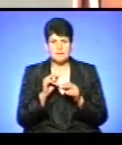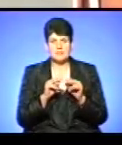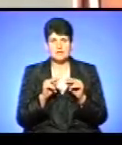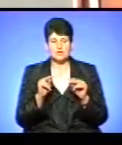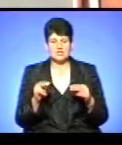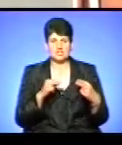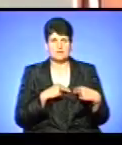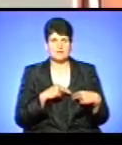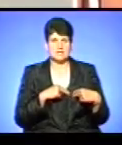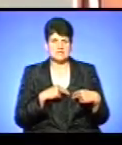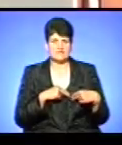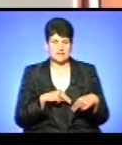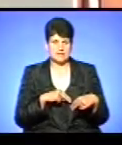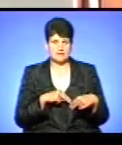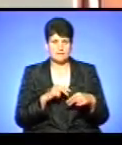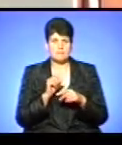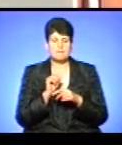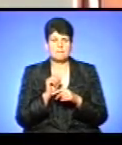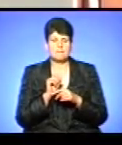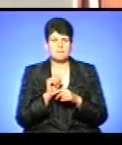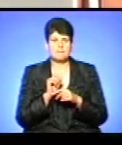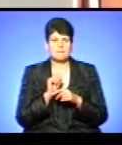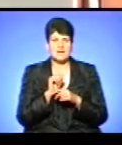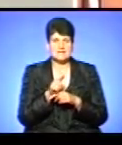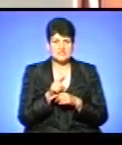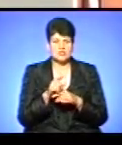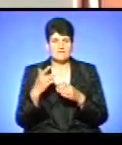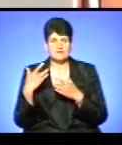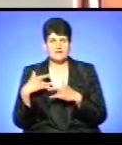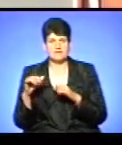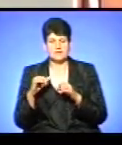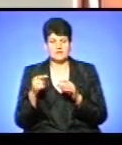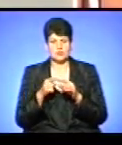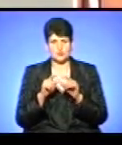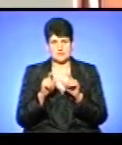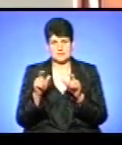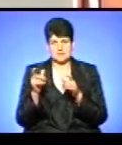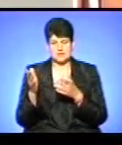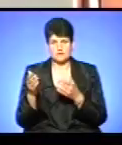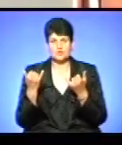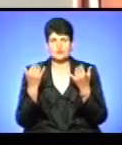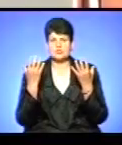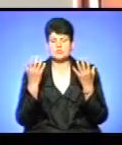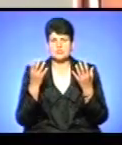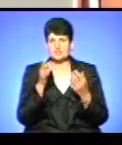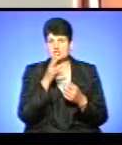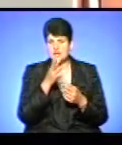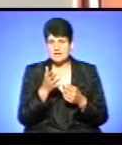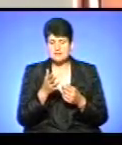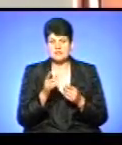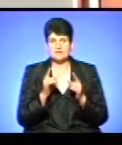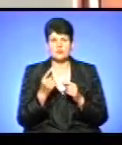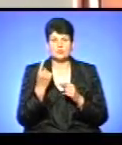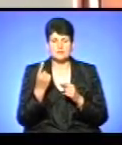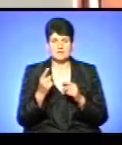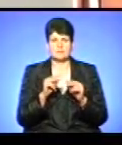педагогічних працівників призначав і звільняв керівник даного навчального закладу. На сьогоднішній час жоден